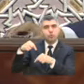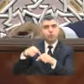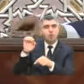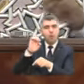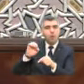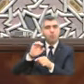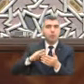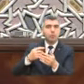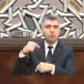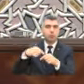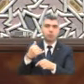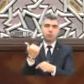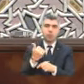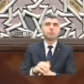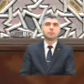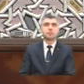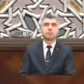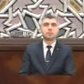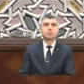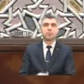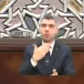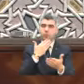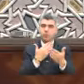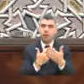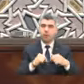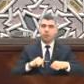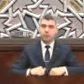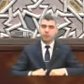التوقيت سيد الوزير. شكرا سيد الوزير المحترم.